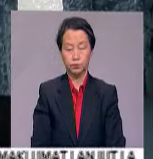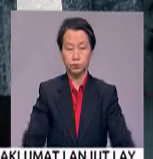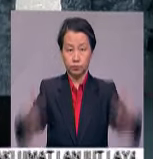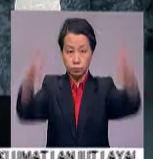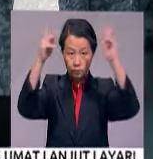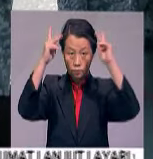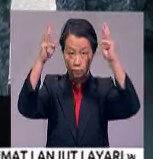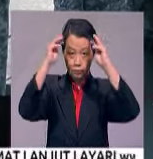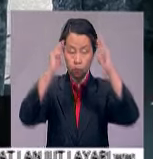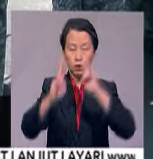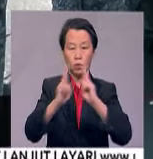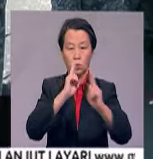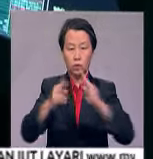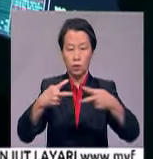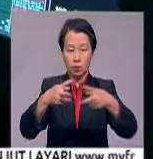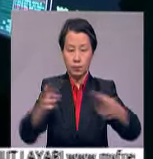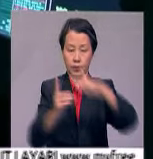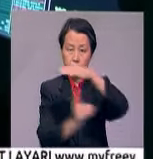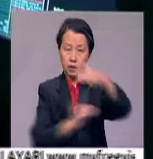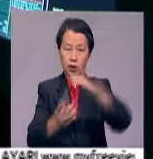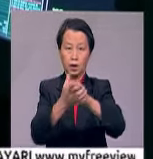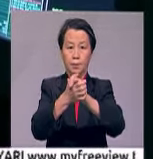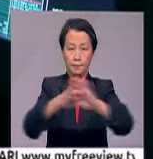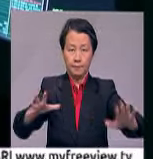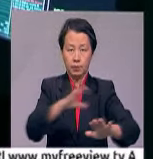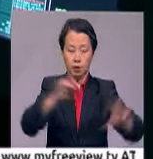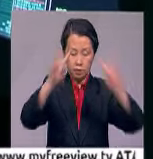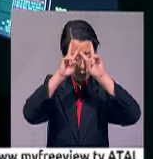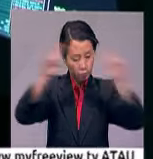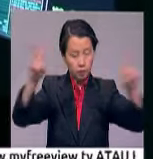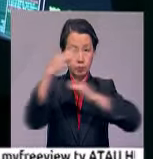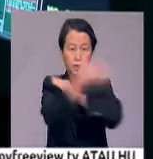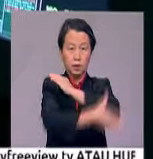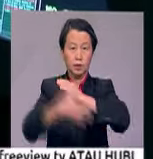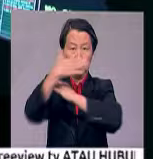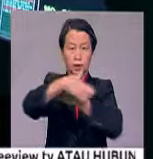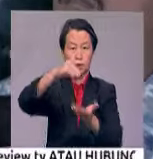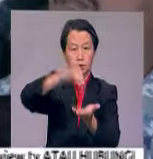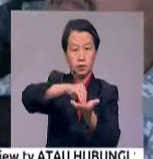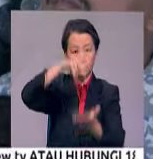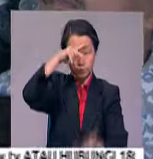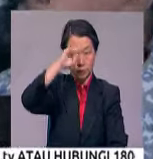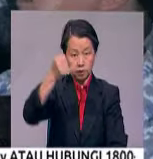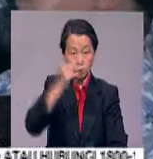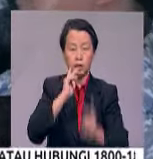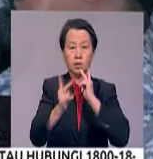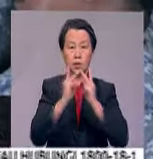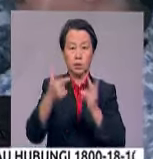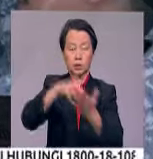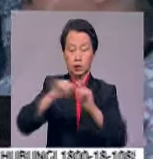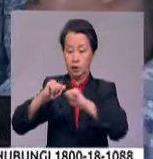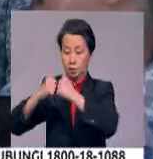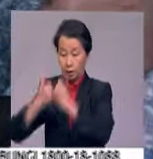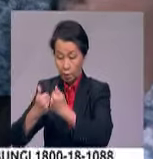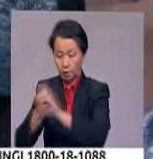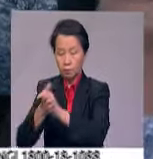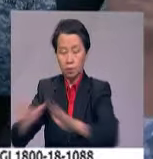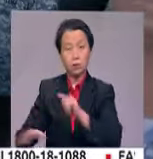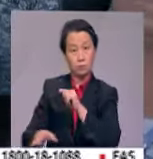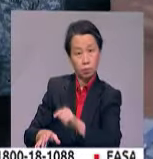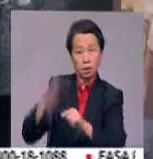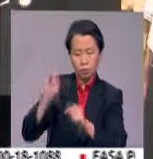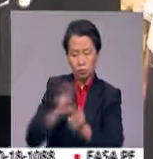Perdana Menteri berucap melancarkan dasar keselamatan dan ketenteraman negara di Putrajaya. Tambah beliau, agensi keselamatan juga